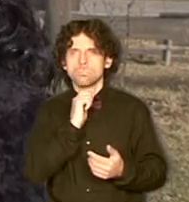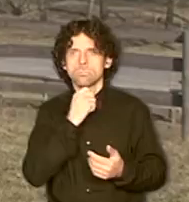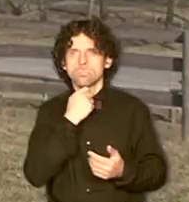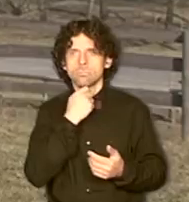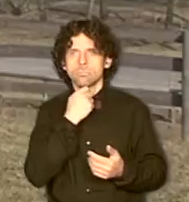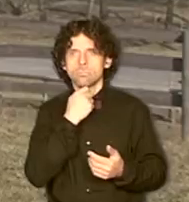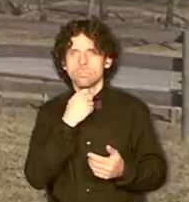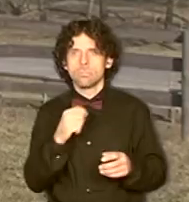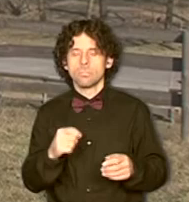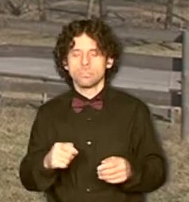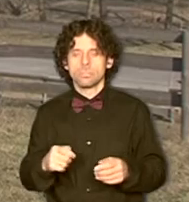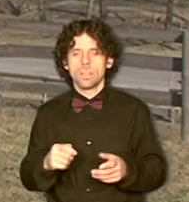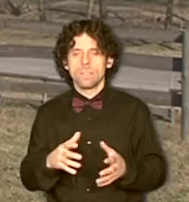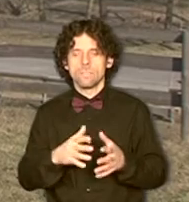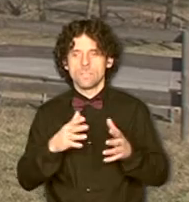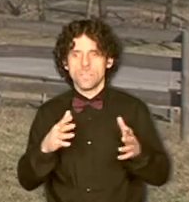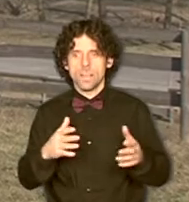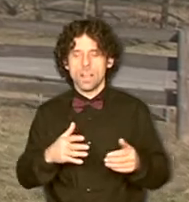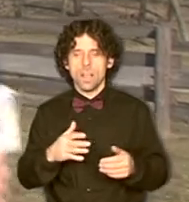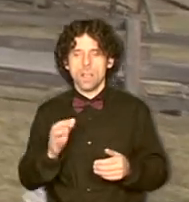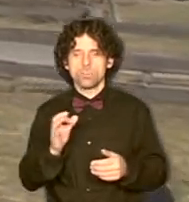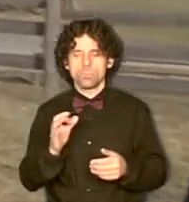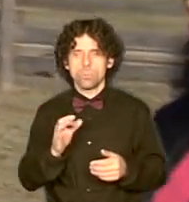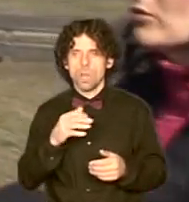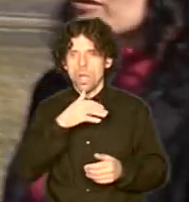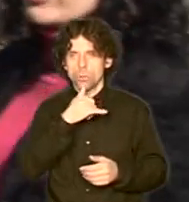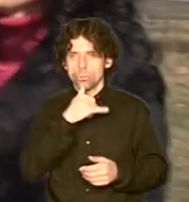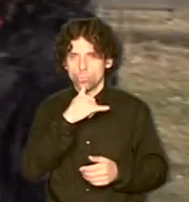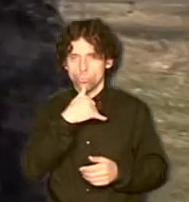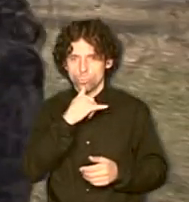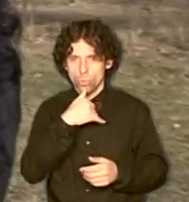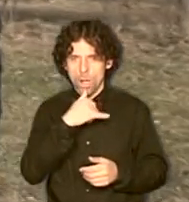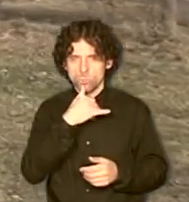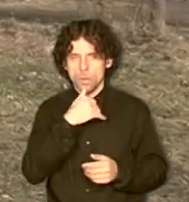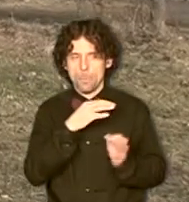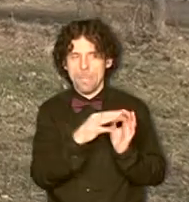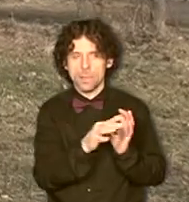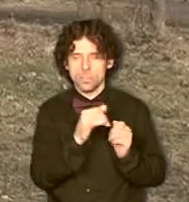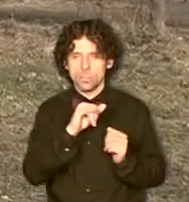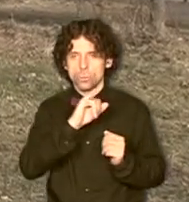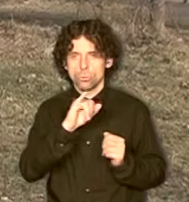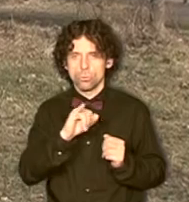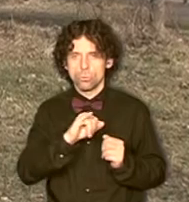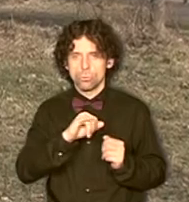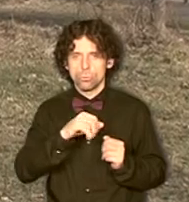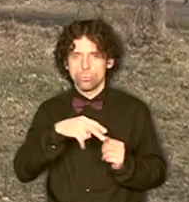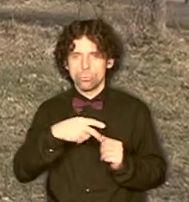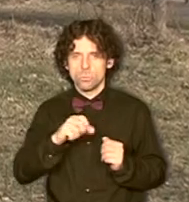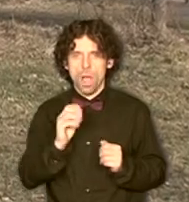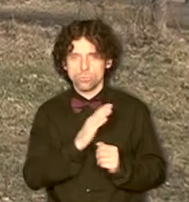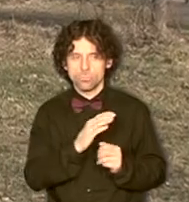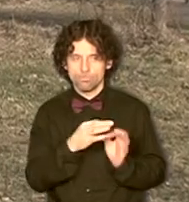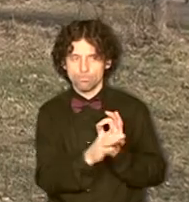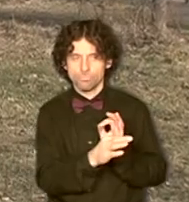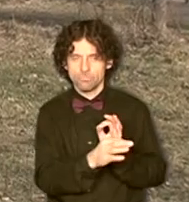właśnie z postem. W Wielką Środę natomiast palono Judasza. Palono Judasza, palono Judasza, jak kto woli, odmian jest wiele i